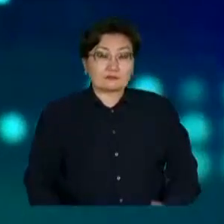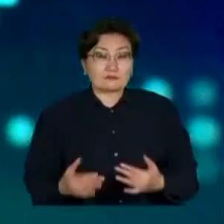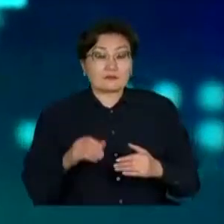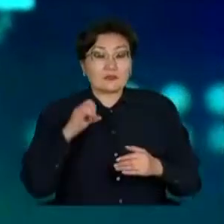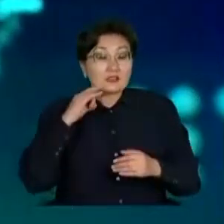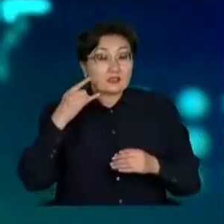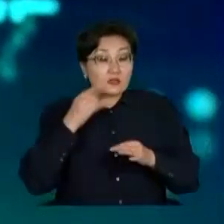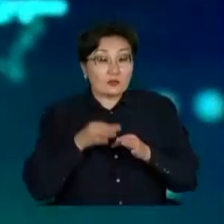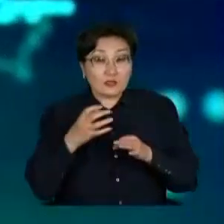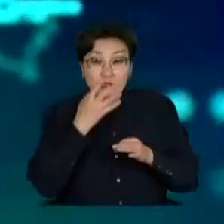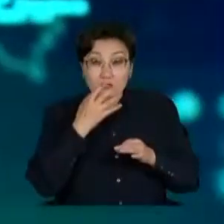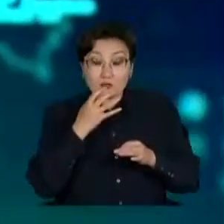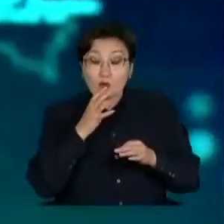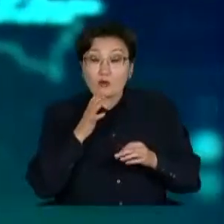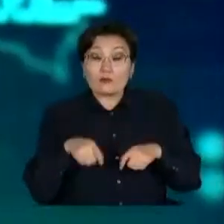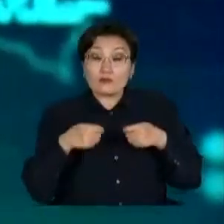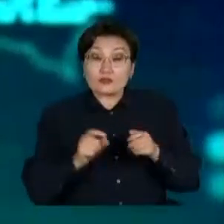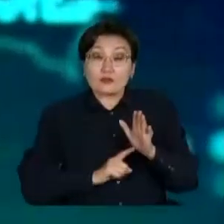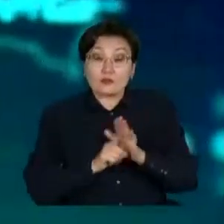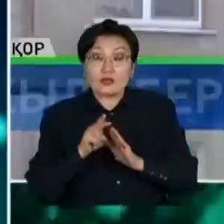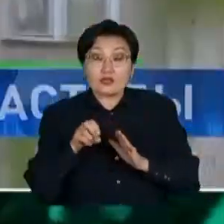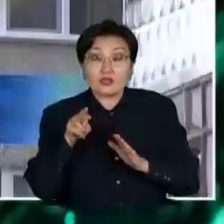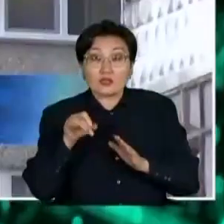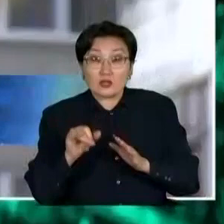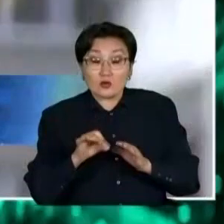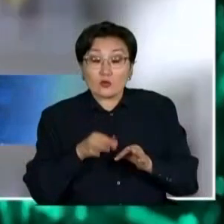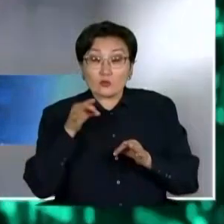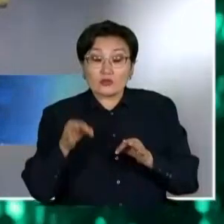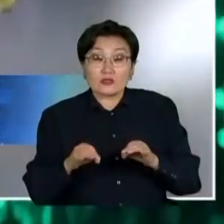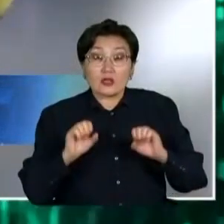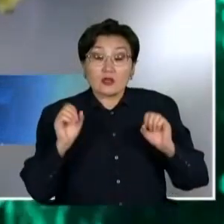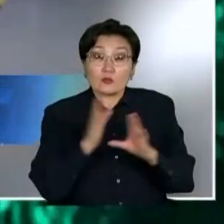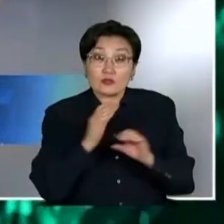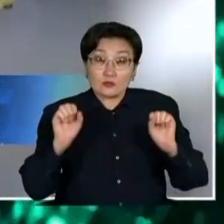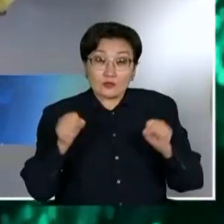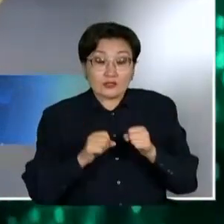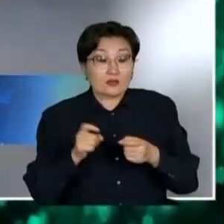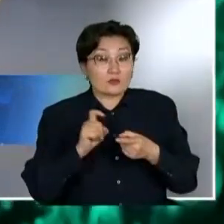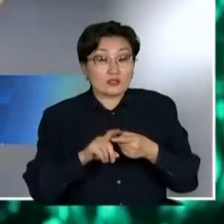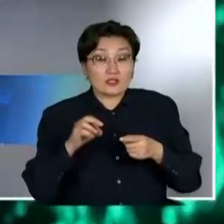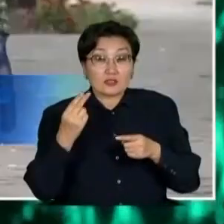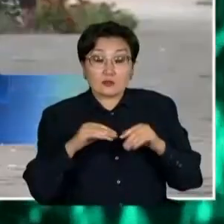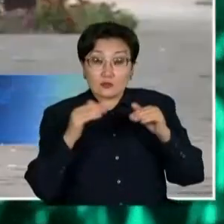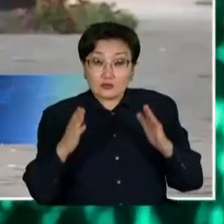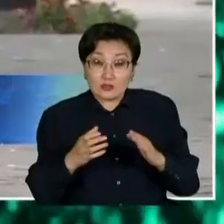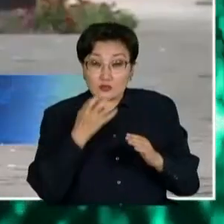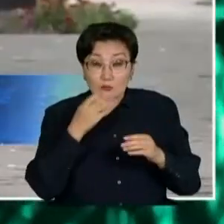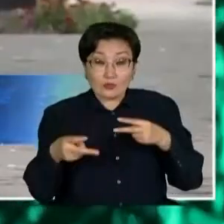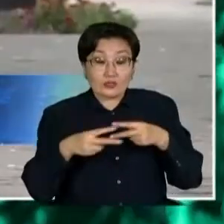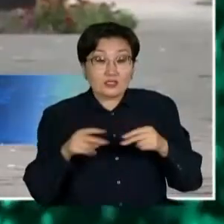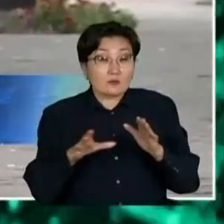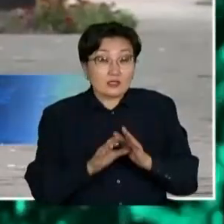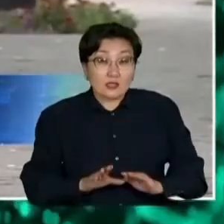Павлодар облысына жылу беріле бастады. Кереку өңірінде күннің күрт суына байланысты әлеуметтік нысандар жылуға қосылған. Бұл туралы